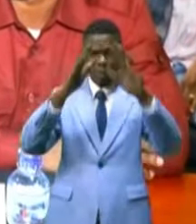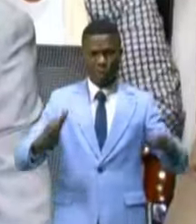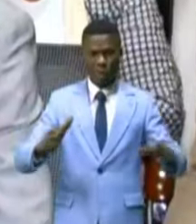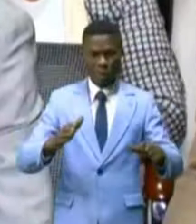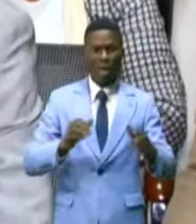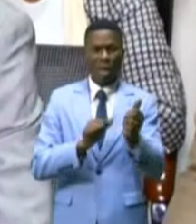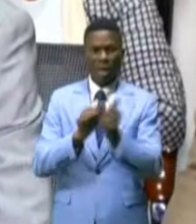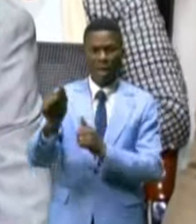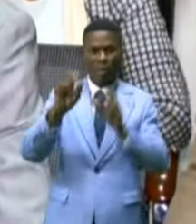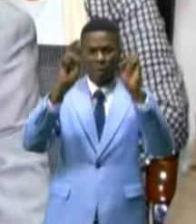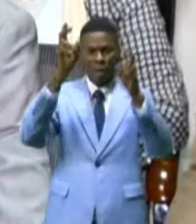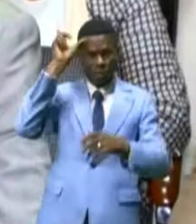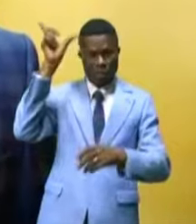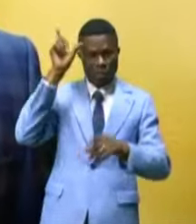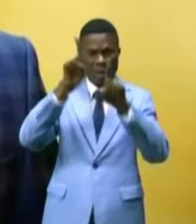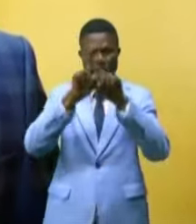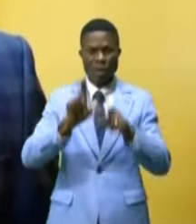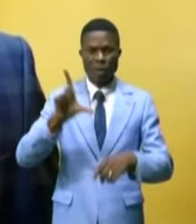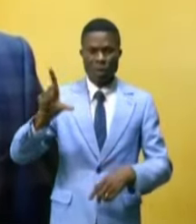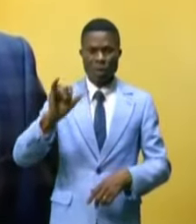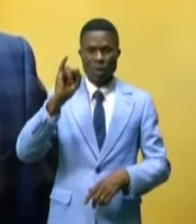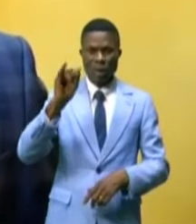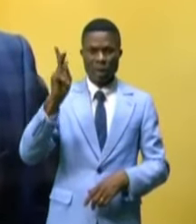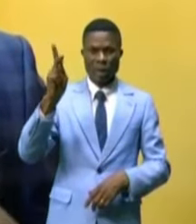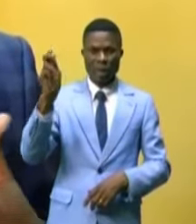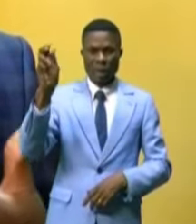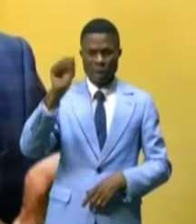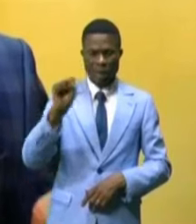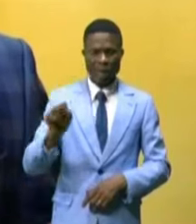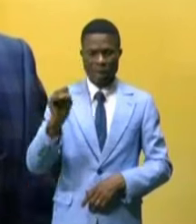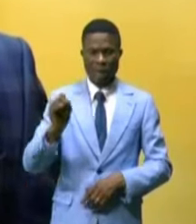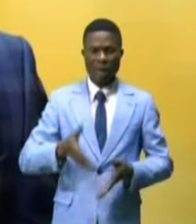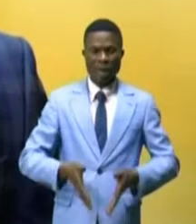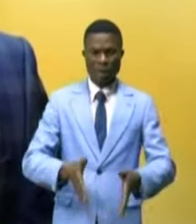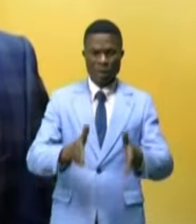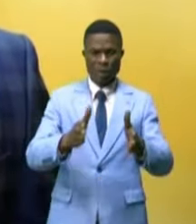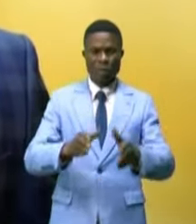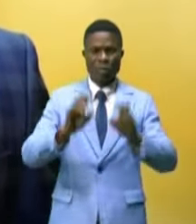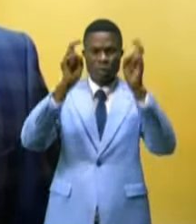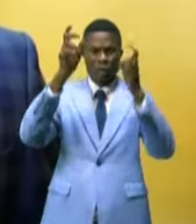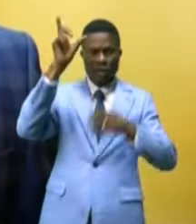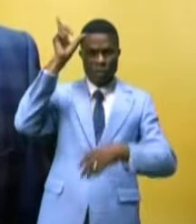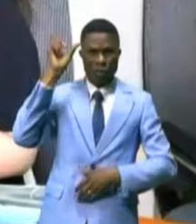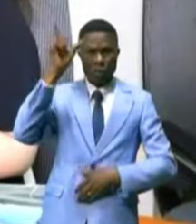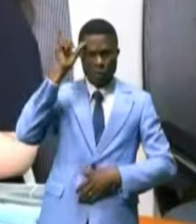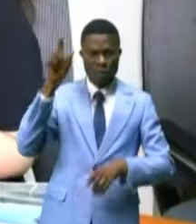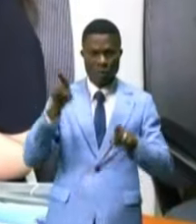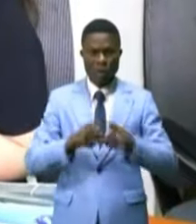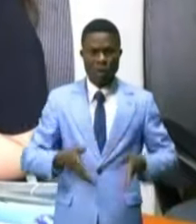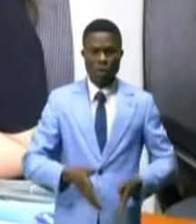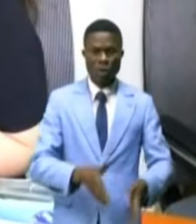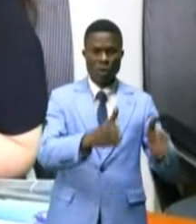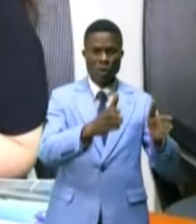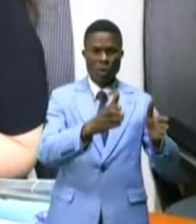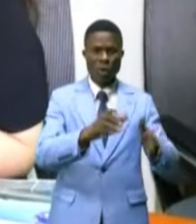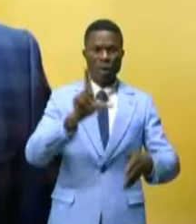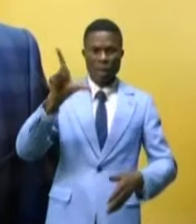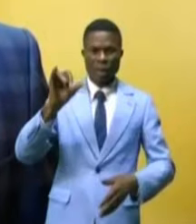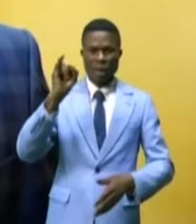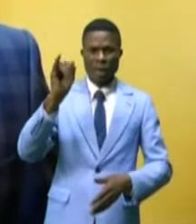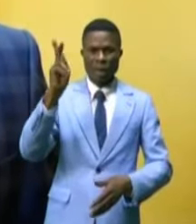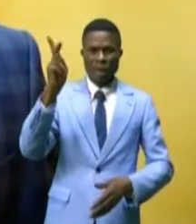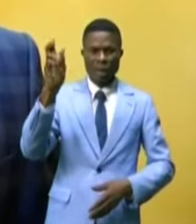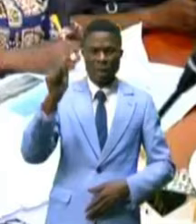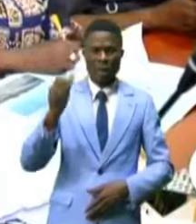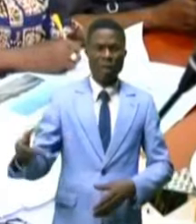passe par Lubumbashi et par Likasi, il y a la voirie de Lubumbashi comme la voirie de Likasi qui sont